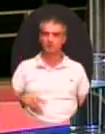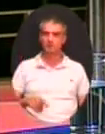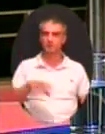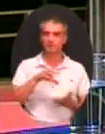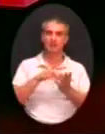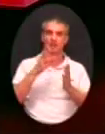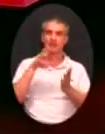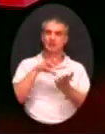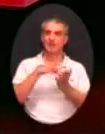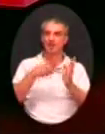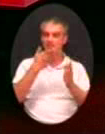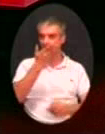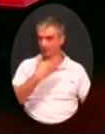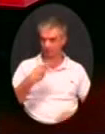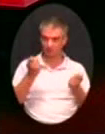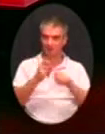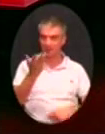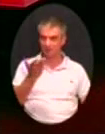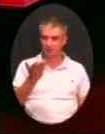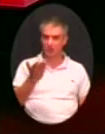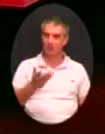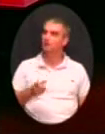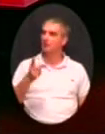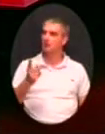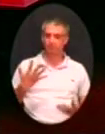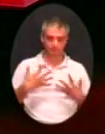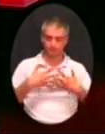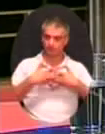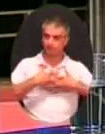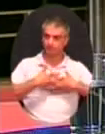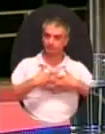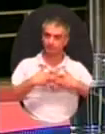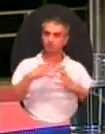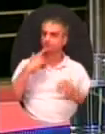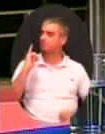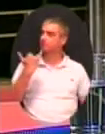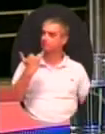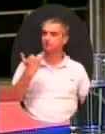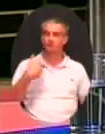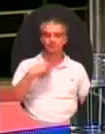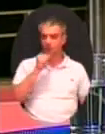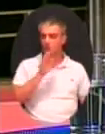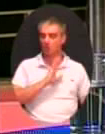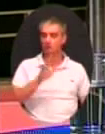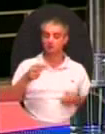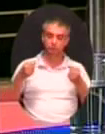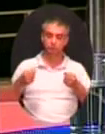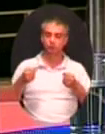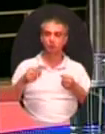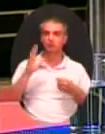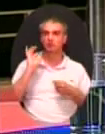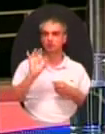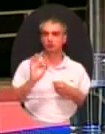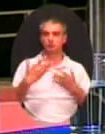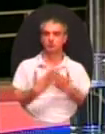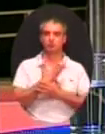גם את מתחם התחנה. כן, מתחם התחנה. אבל רגע, אתם כורכים זה בזה? כלומר, את... בהחלט, אנחנו לא רוצים שבשוק מחנה יהודה יפרצו